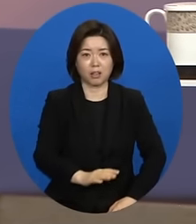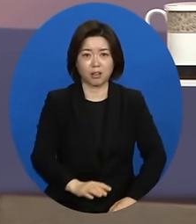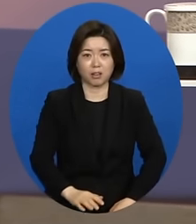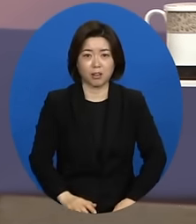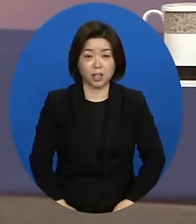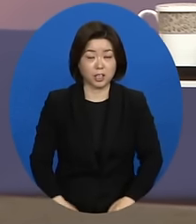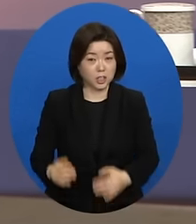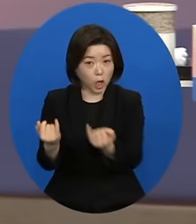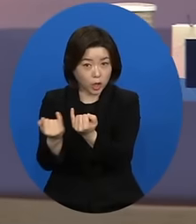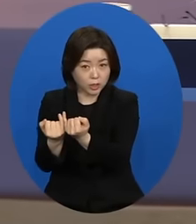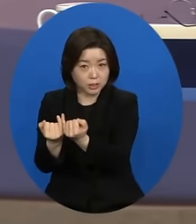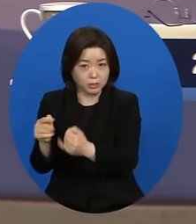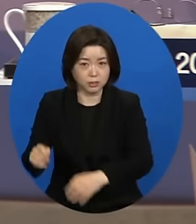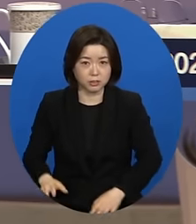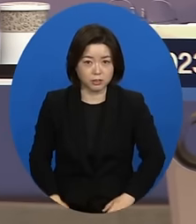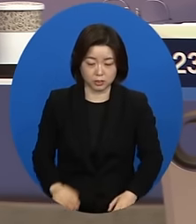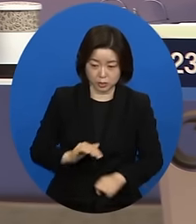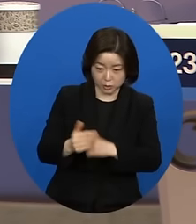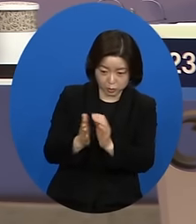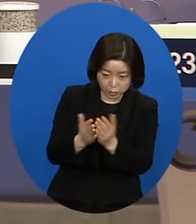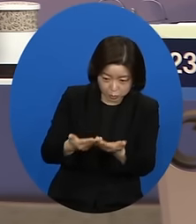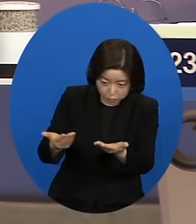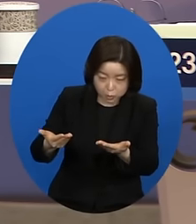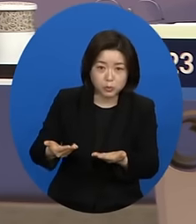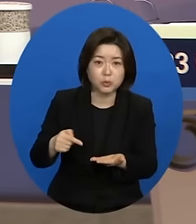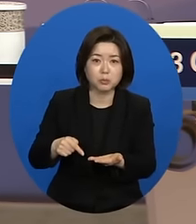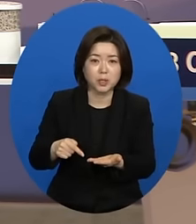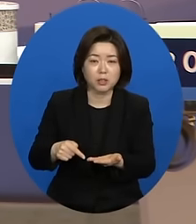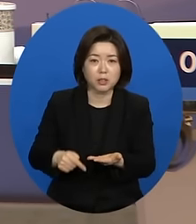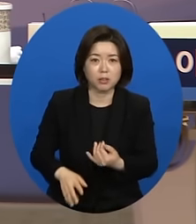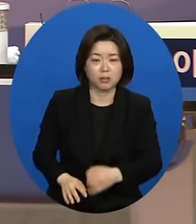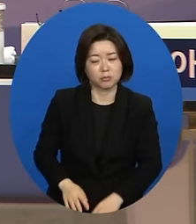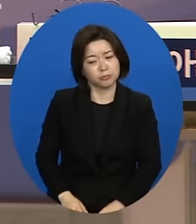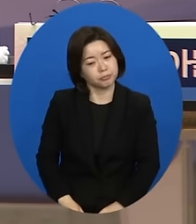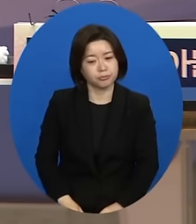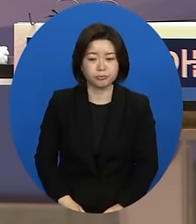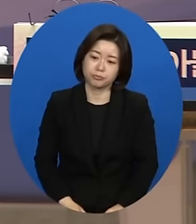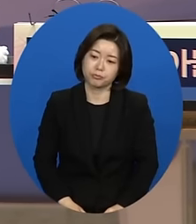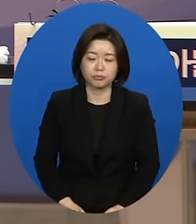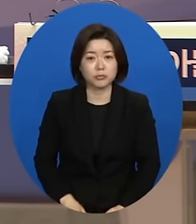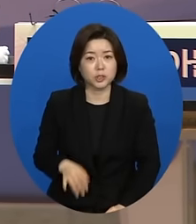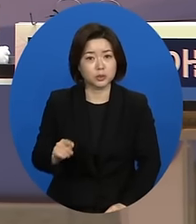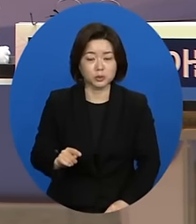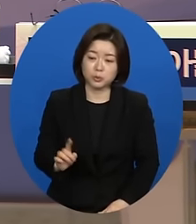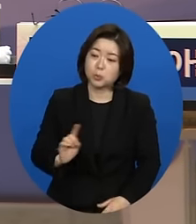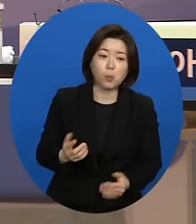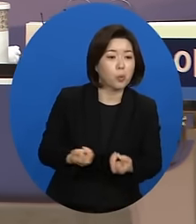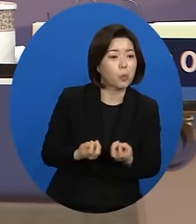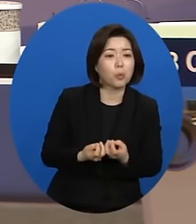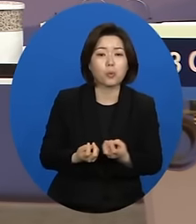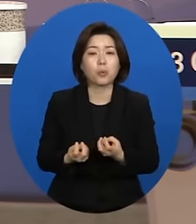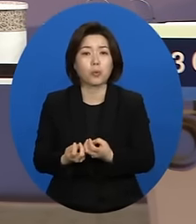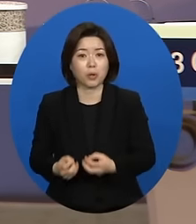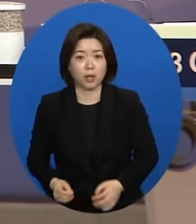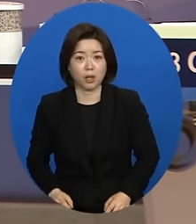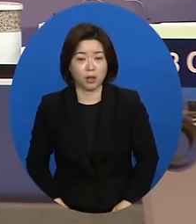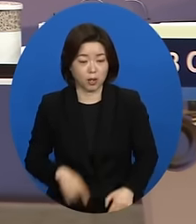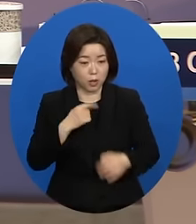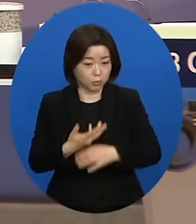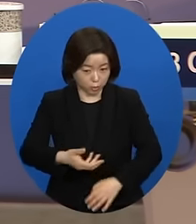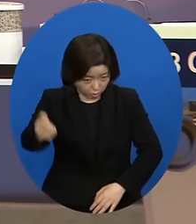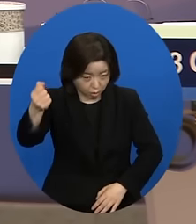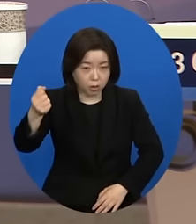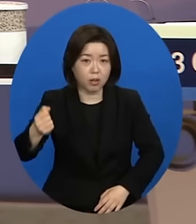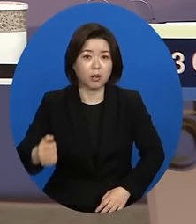근데 여자들은 성경을 주니까 머리를 갸우뚱갸우뚱 하더니 이걸 어떻게 할까요? 북한에 갖고